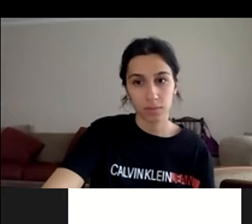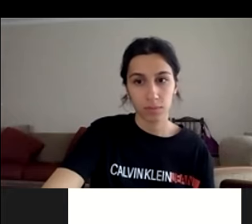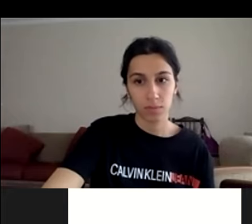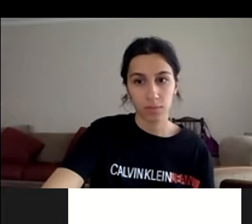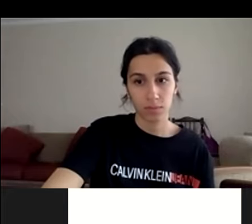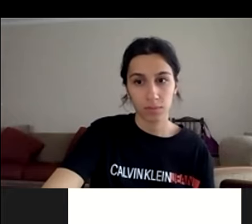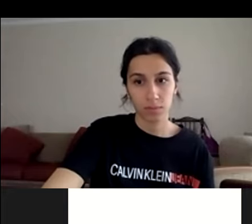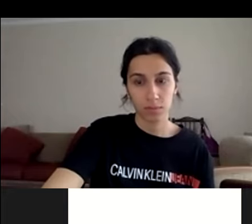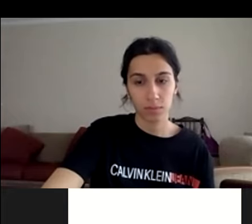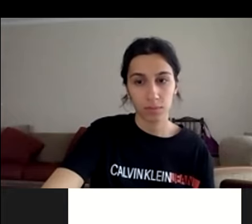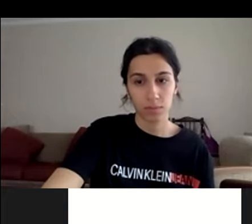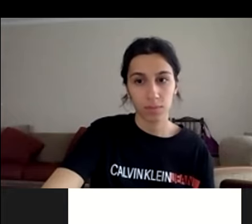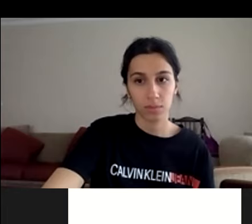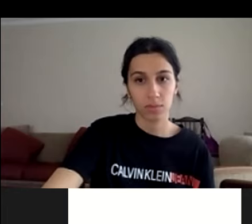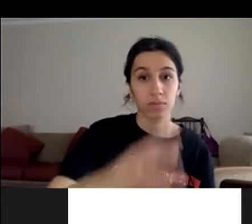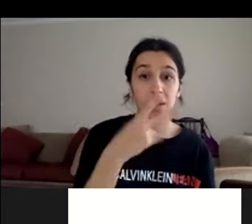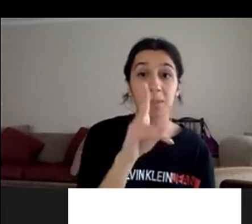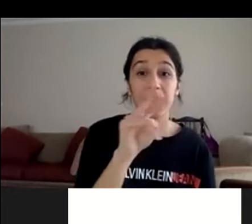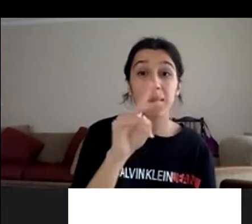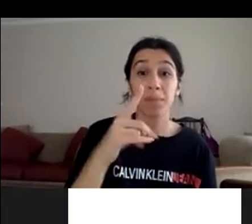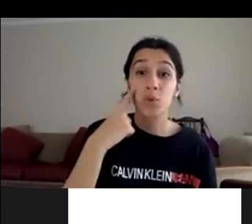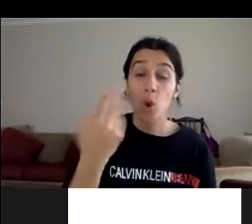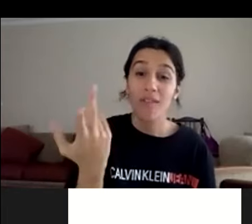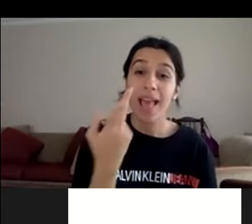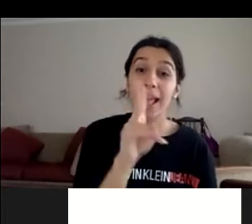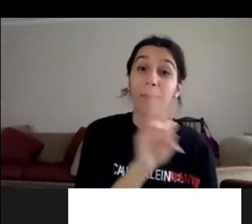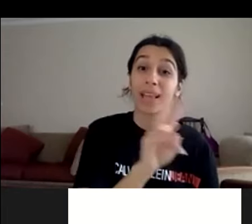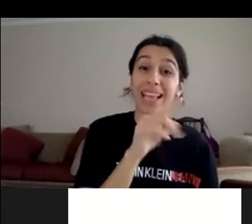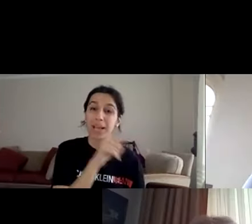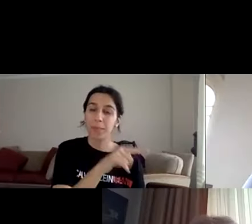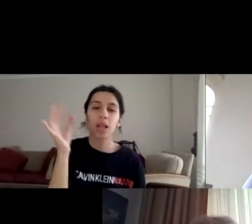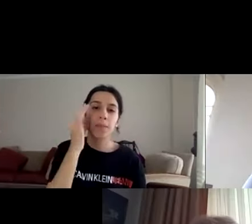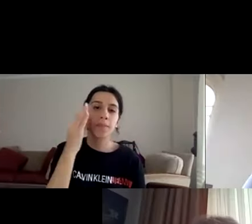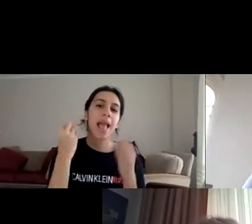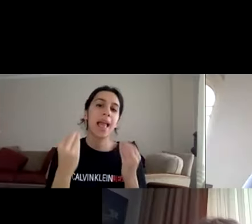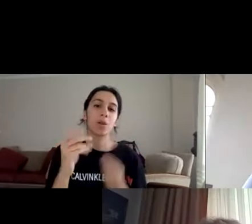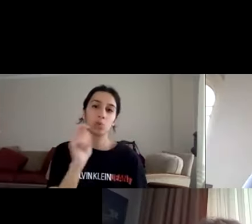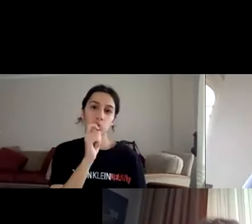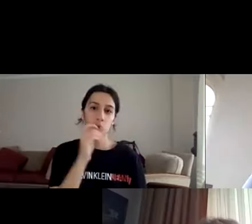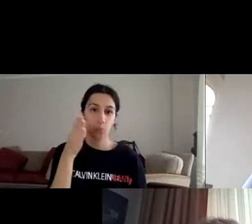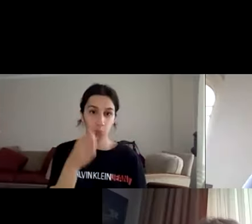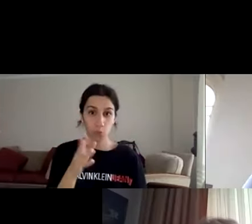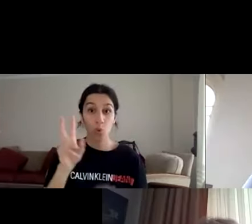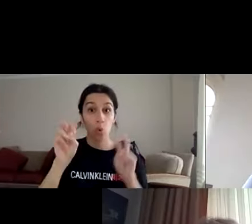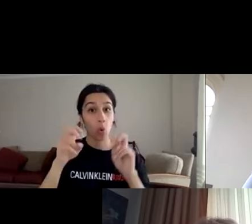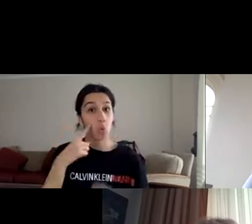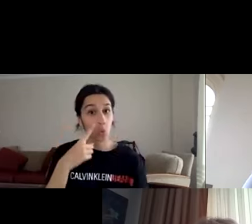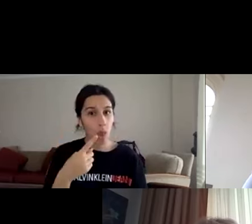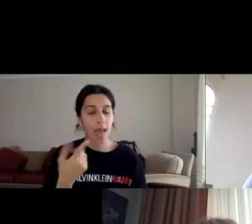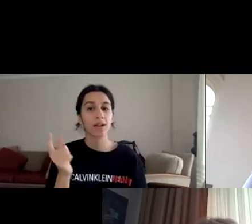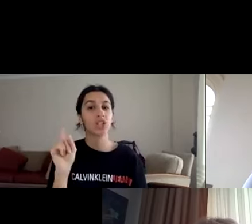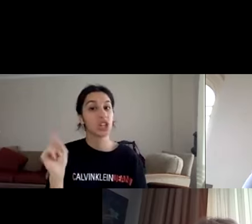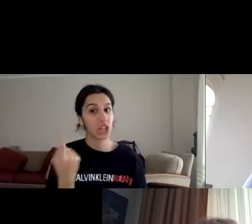teşekkürler. Gerçekten 2021'de ve 2020'de dinlediğim en iyi sunumdu. Konu olarak çok cazipti,